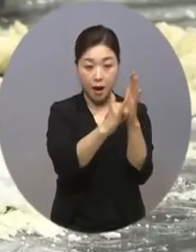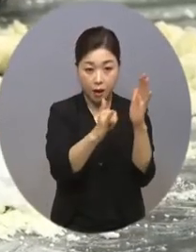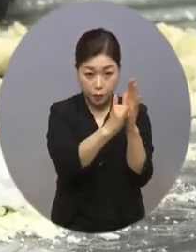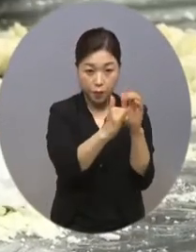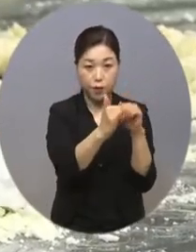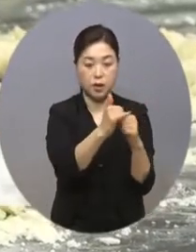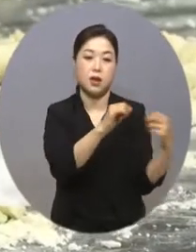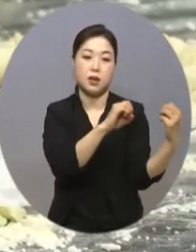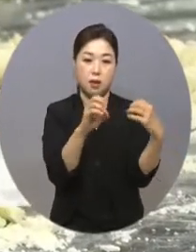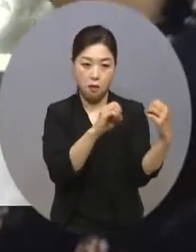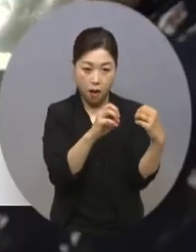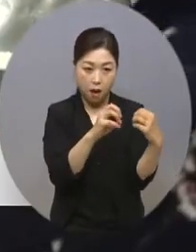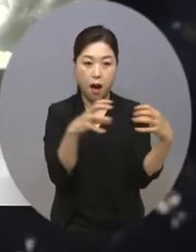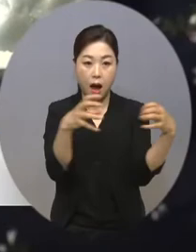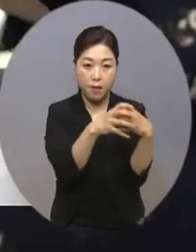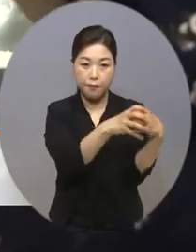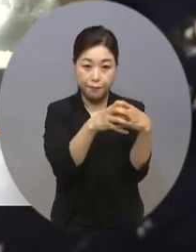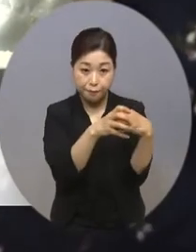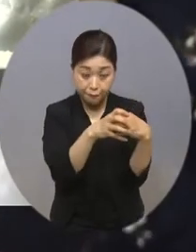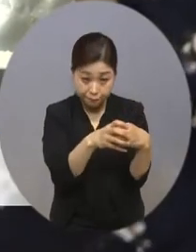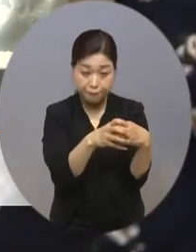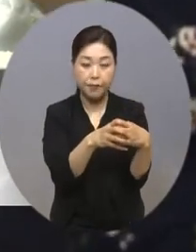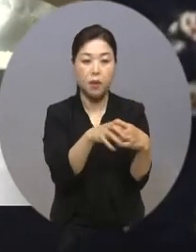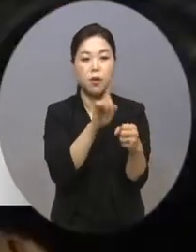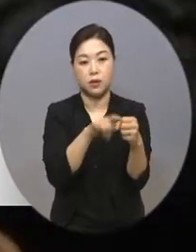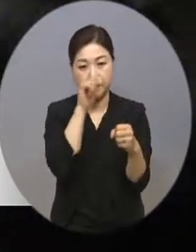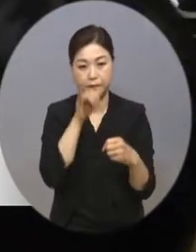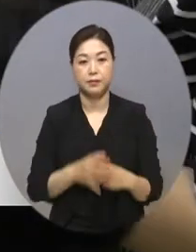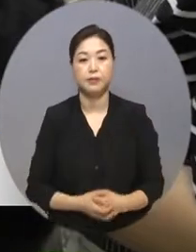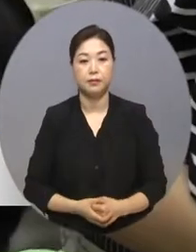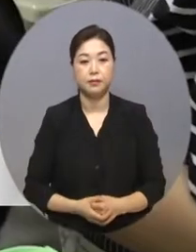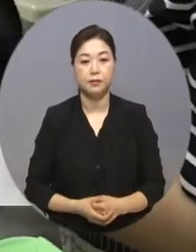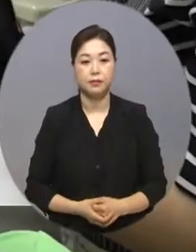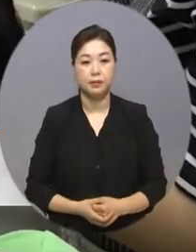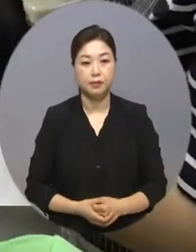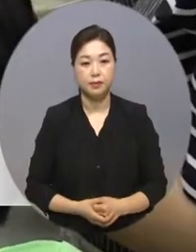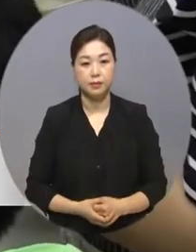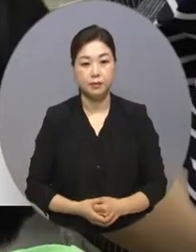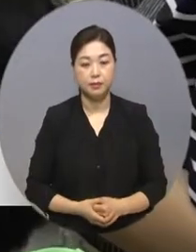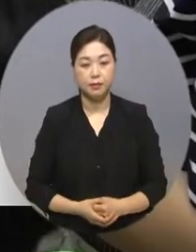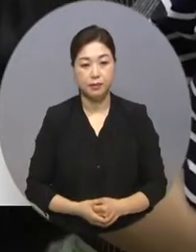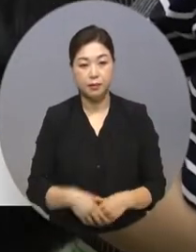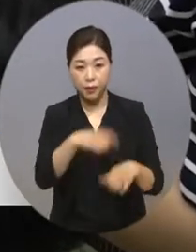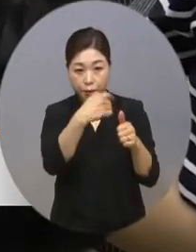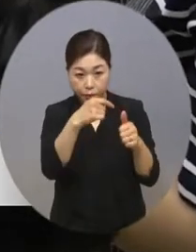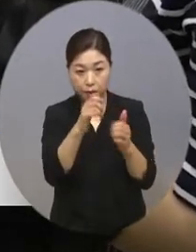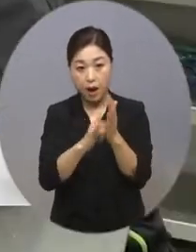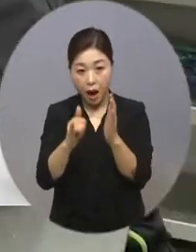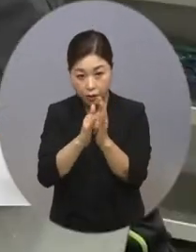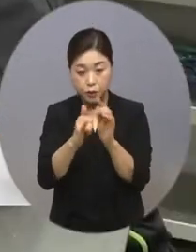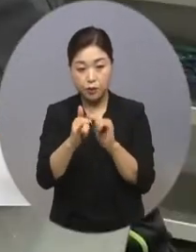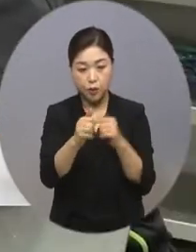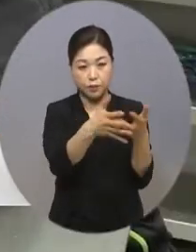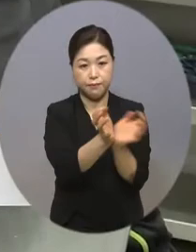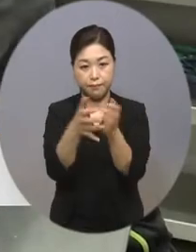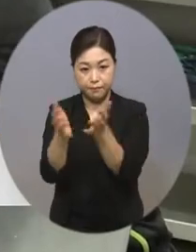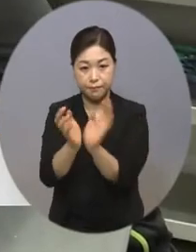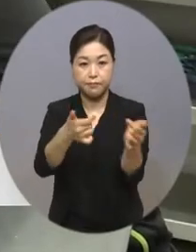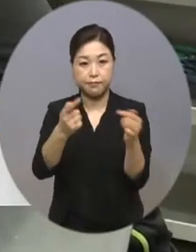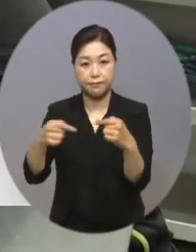간의 소통과 화합이 되는 시간을 만들기 위해 마련됐습니다. 이날 교육은 가족 단위로